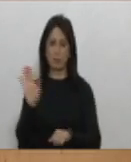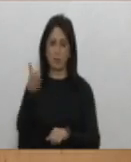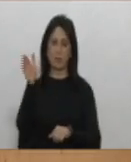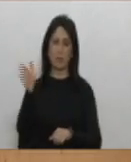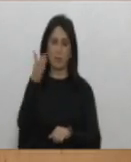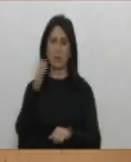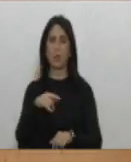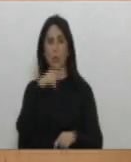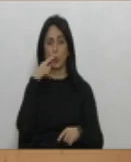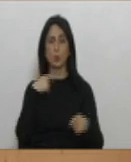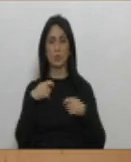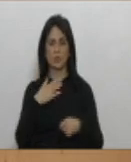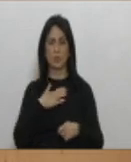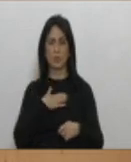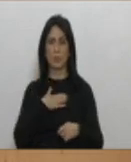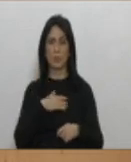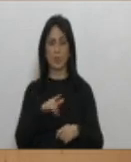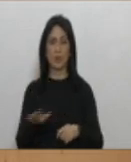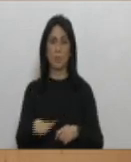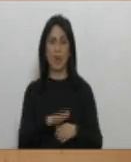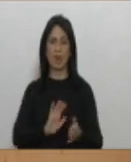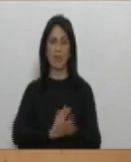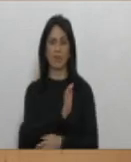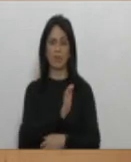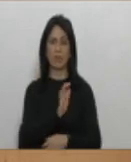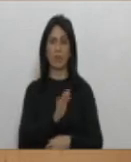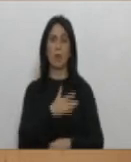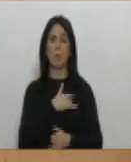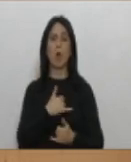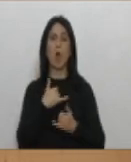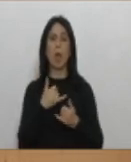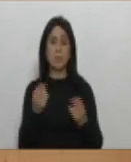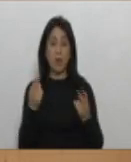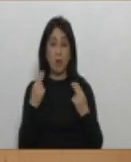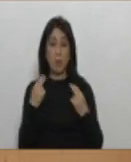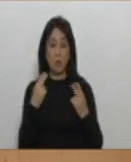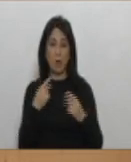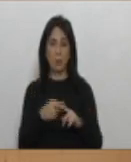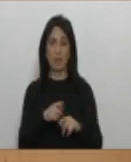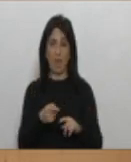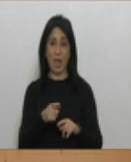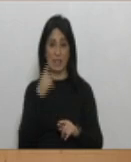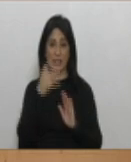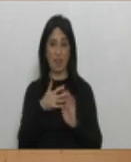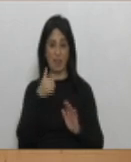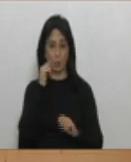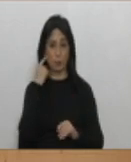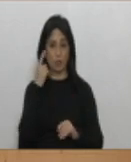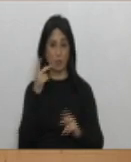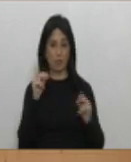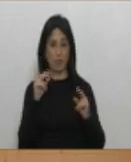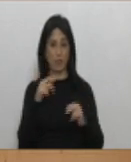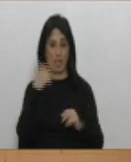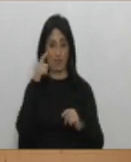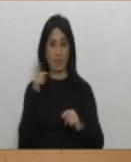ბიზნესში. Და მე ეს ფეხქვეშ გაგეგება და მოგემსახურება, როგორც გეკადრებათ. აი ეს გავიგეთ ჩვენ.